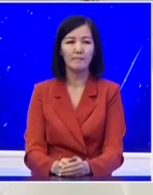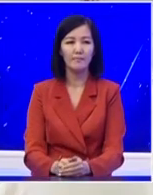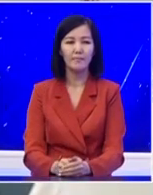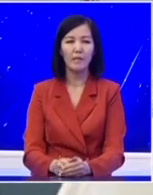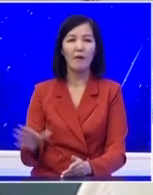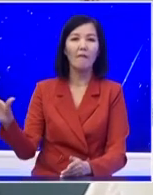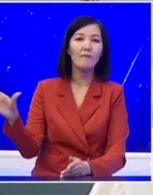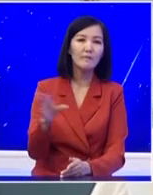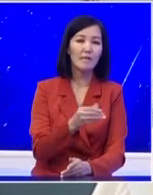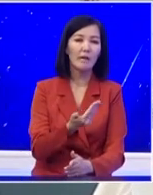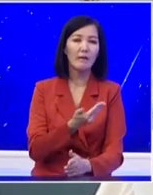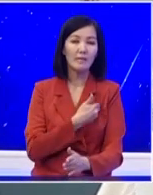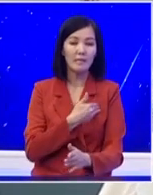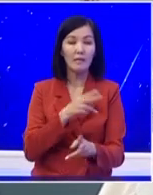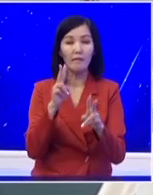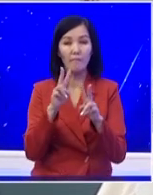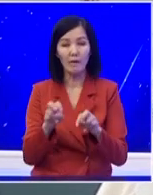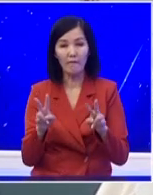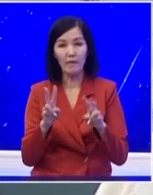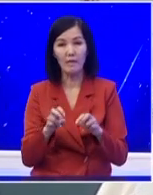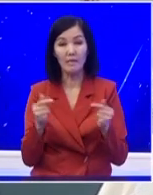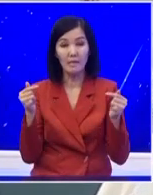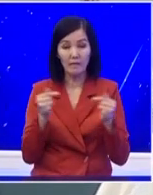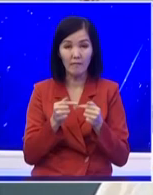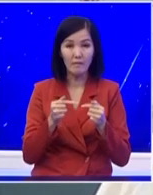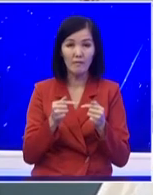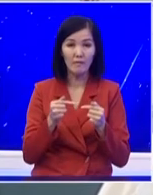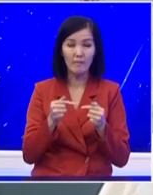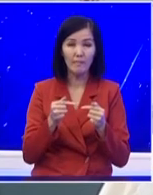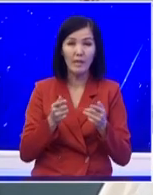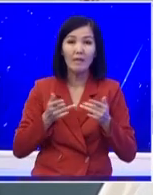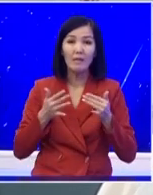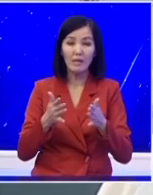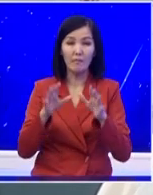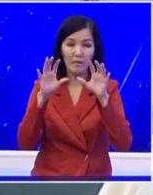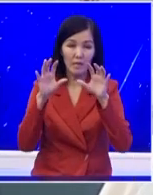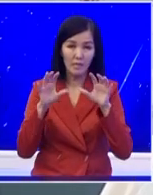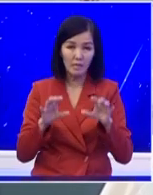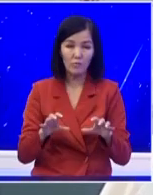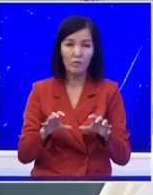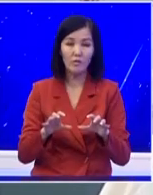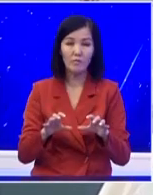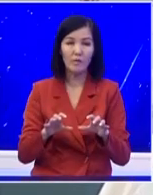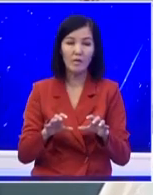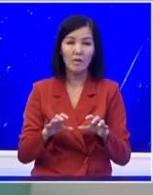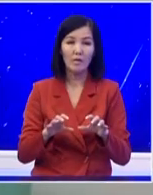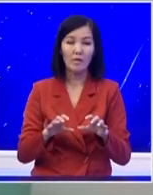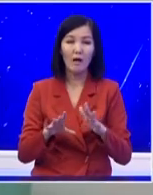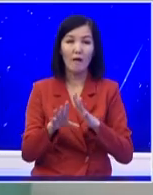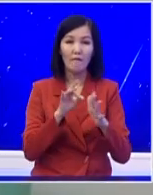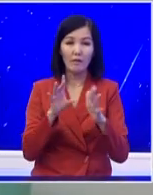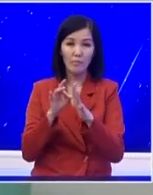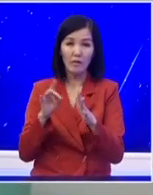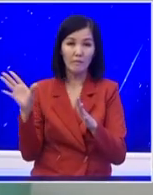Всех кандидатов мы проверили на соответствие предъявляемым требованиям Конституции и Конституционным законам о выборах. Все